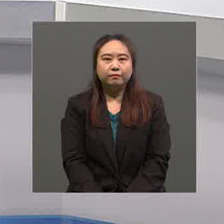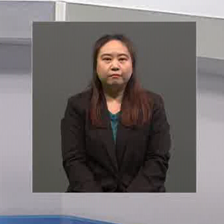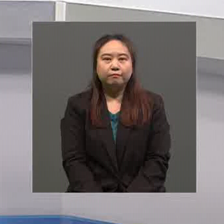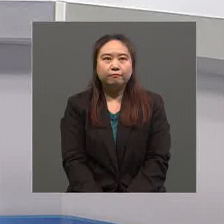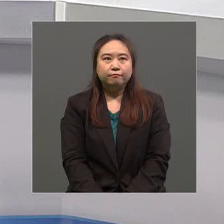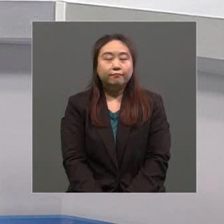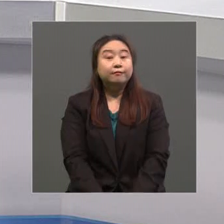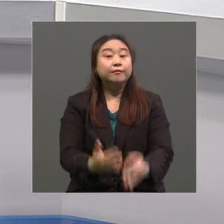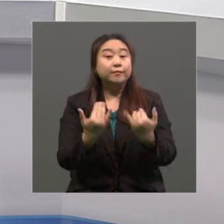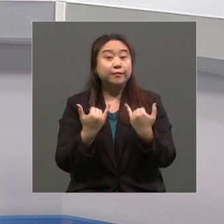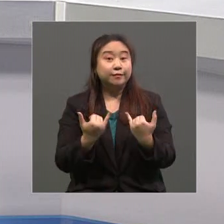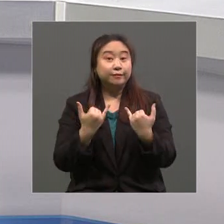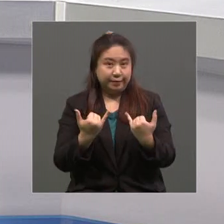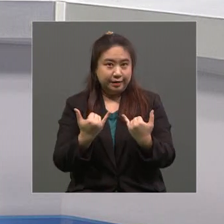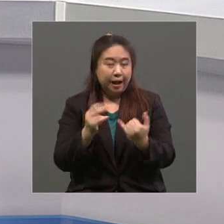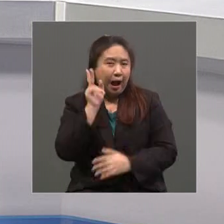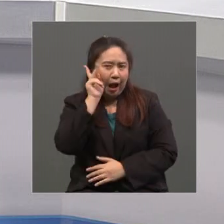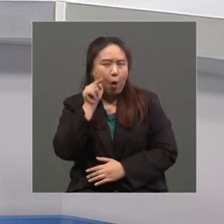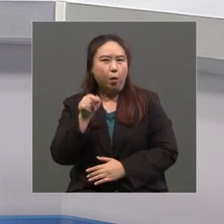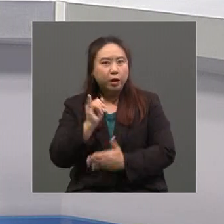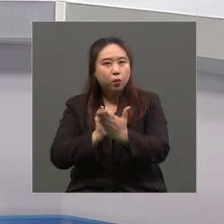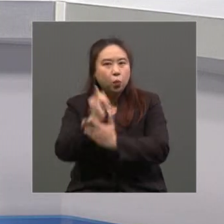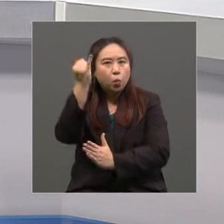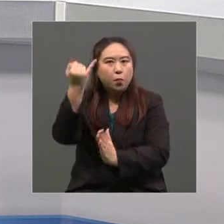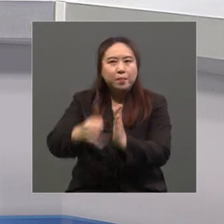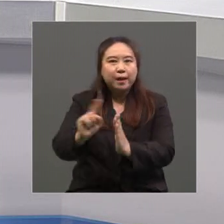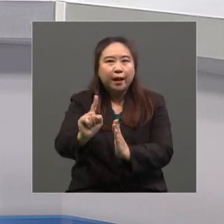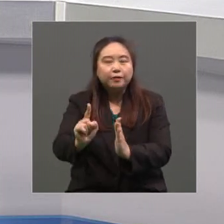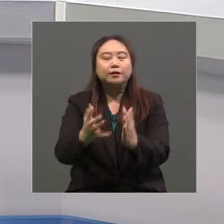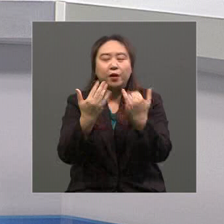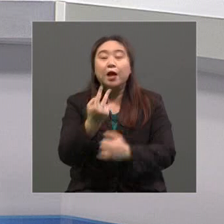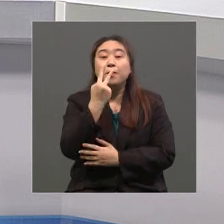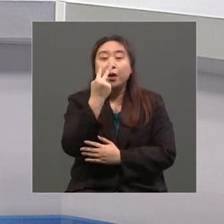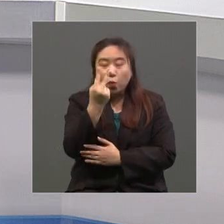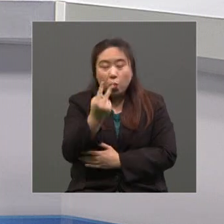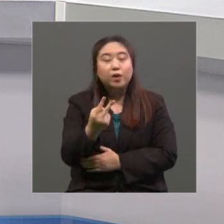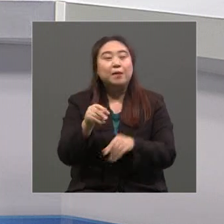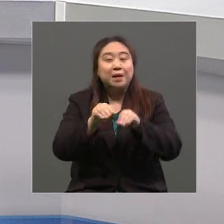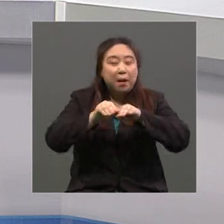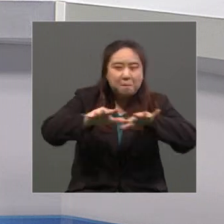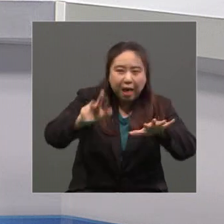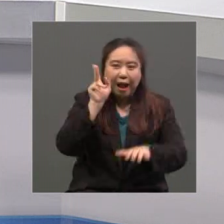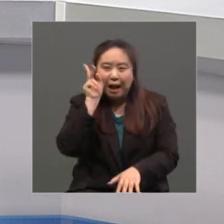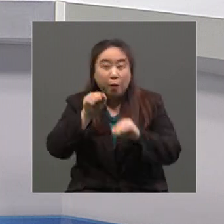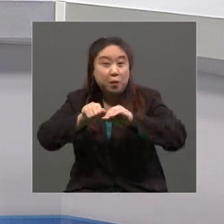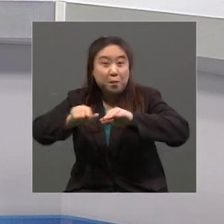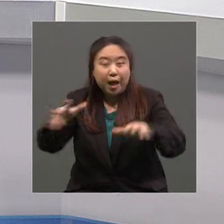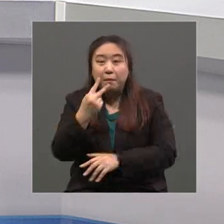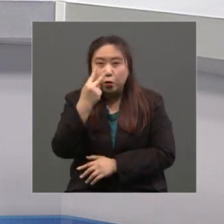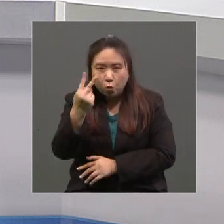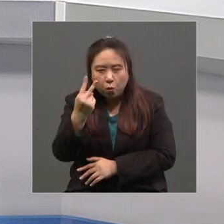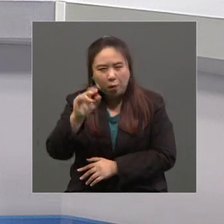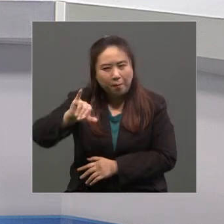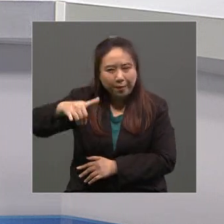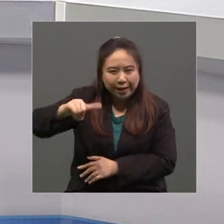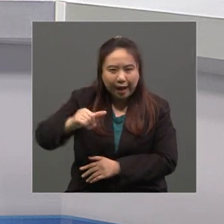เอาล่ะครับในช่วงชัวร์หรือมั่วนิ่มวันนี้พาคุณผู้ชมไปดูข่าวที่มีการแชร์บนโลกโซเชียลมีเดียอีกแล้วนะครับถ้าเป็นเรื่องอันไหนที่อาจ